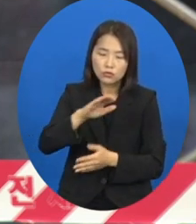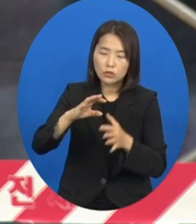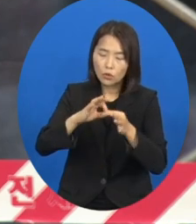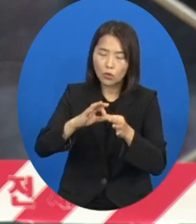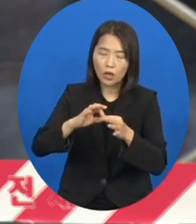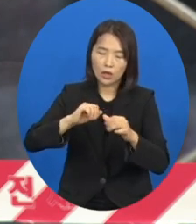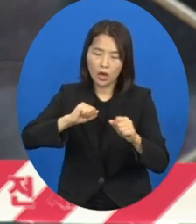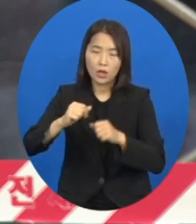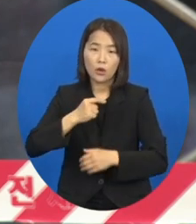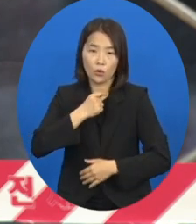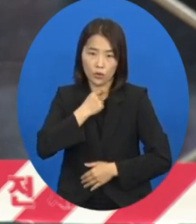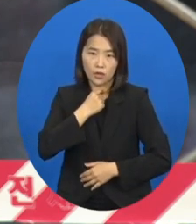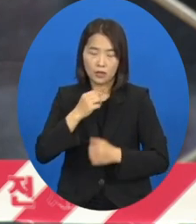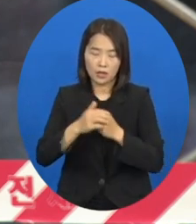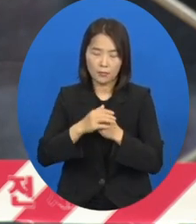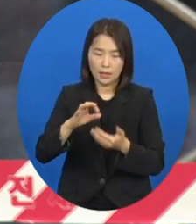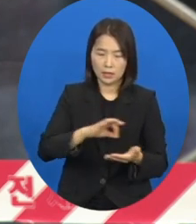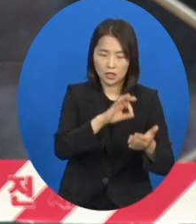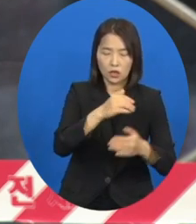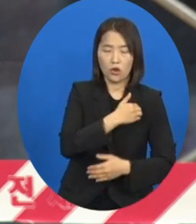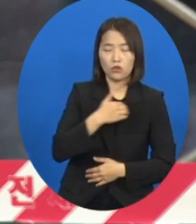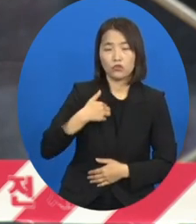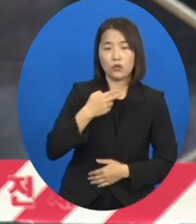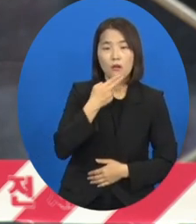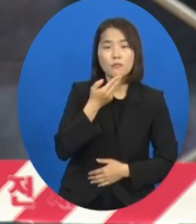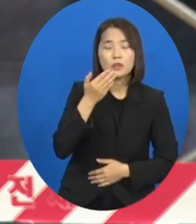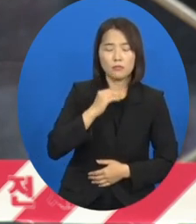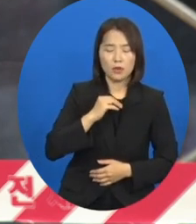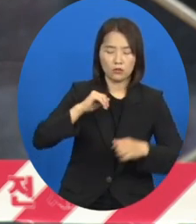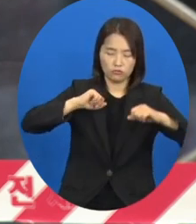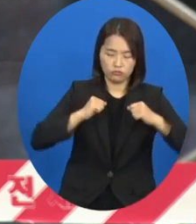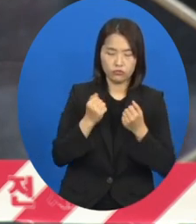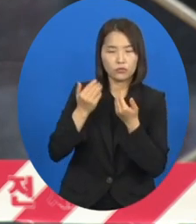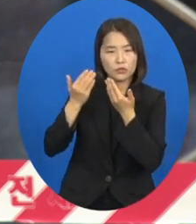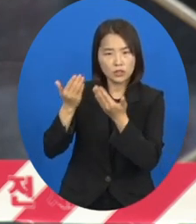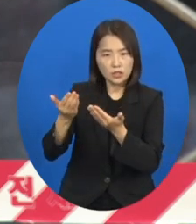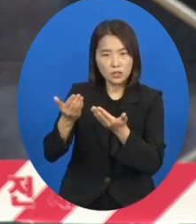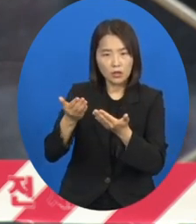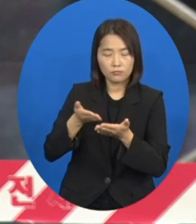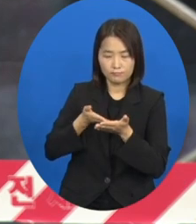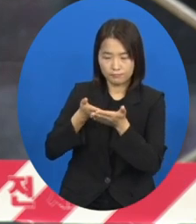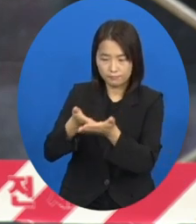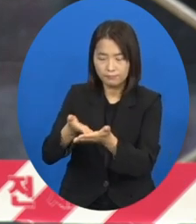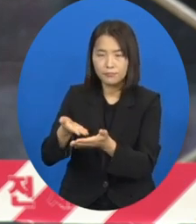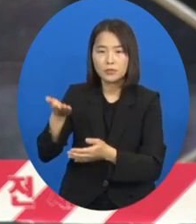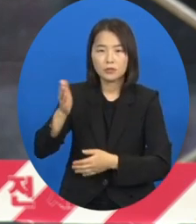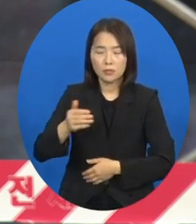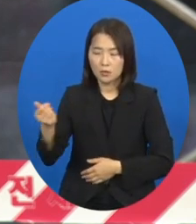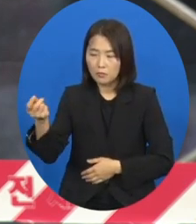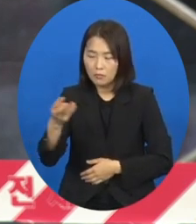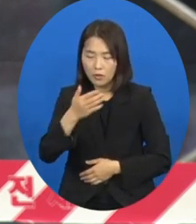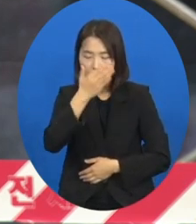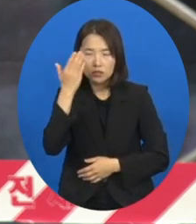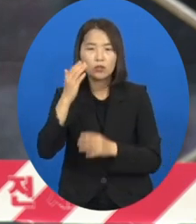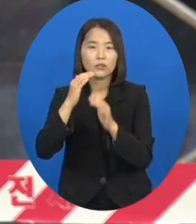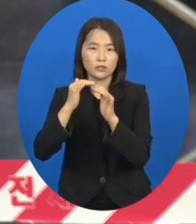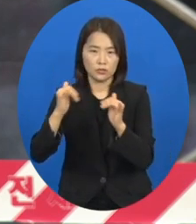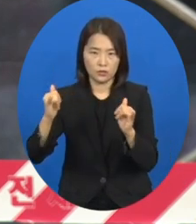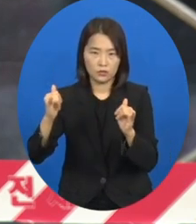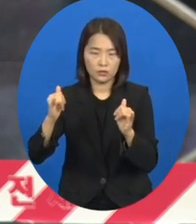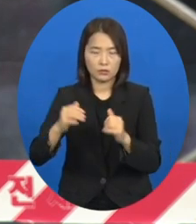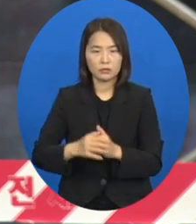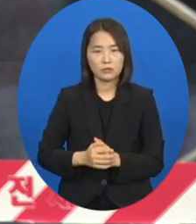우리가 재정적인 여유가 없지만 순종합시다 라고 의견을 내었지만 또 몇몇